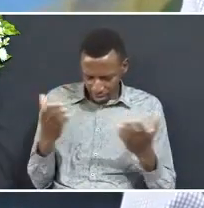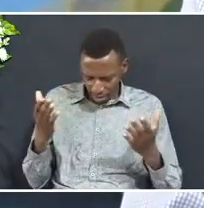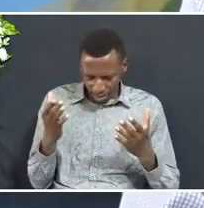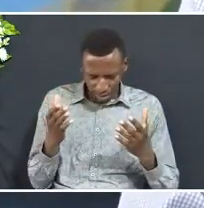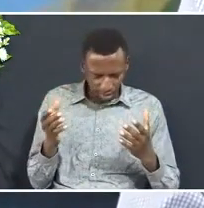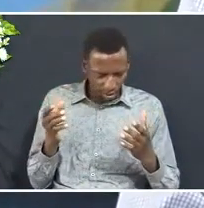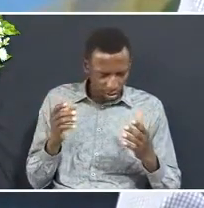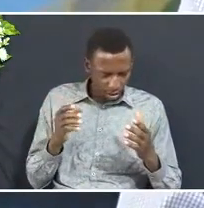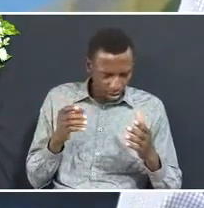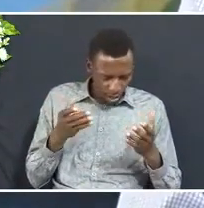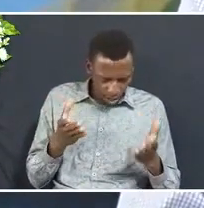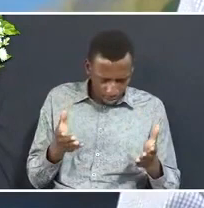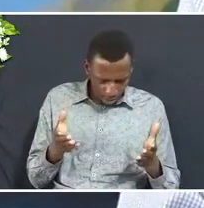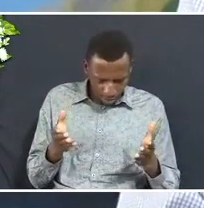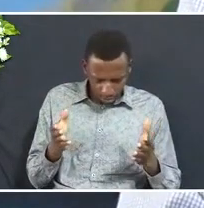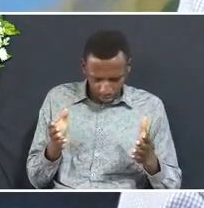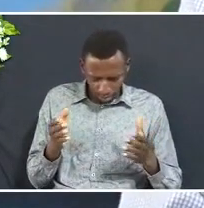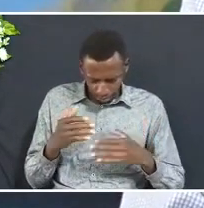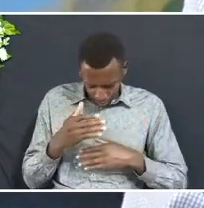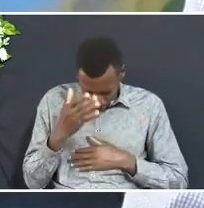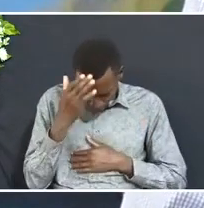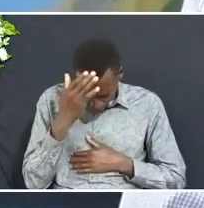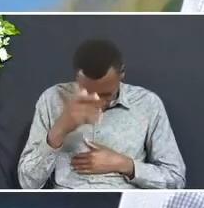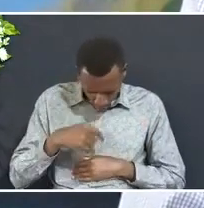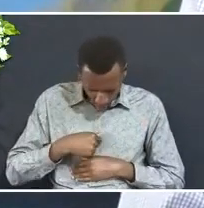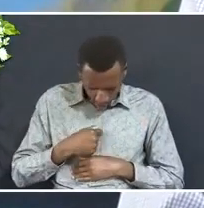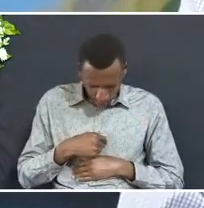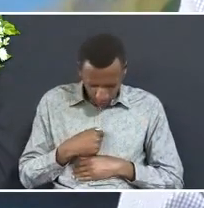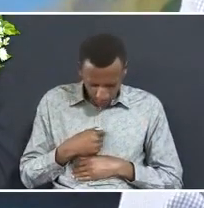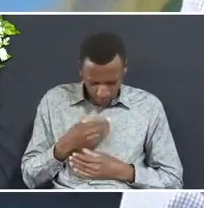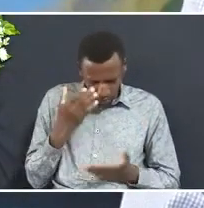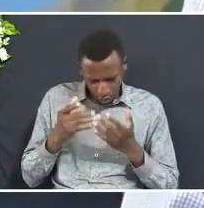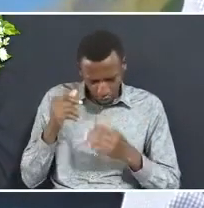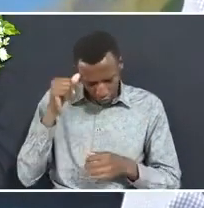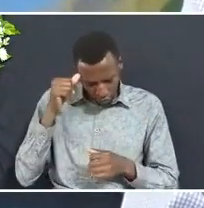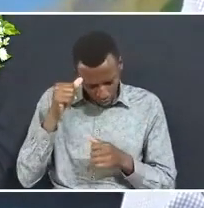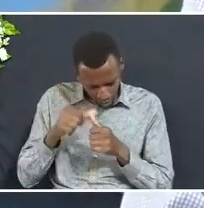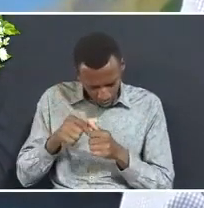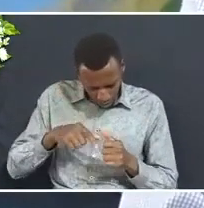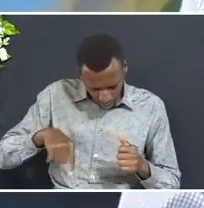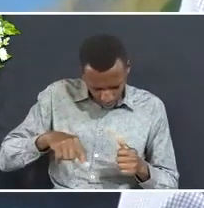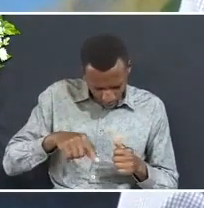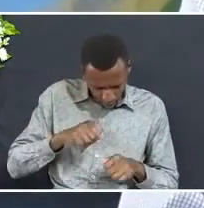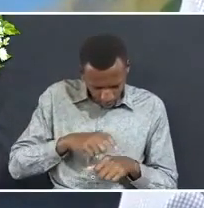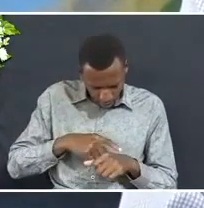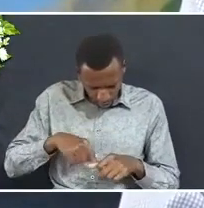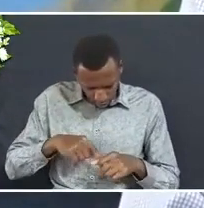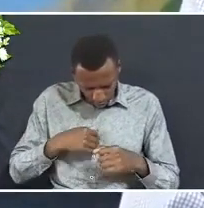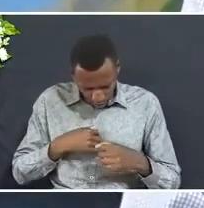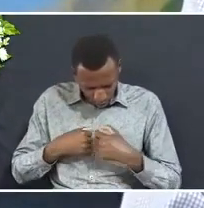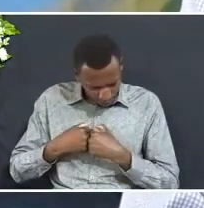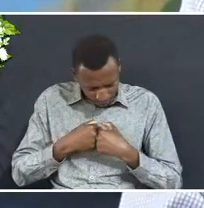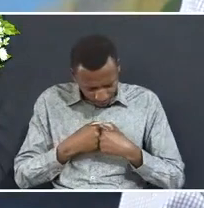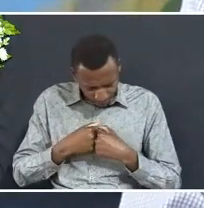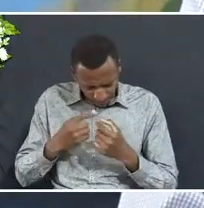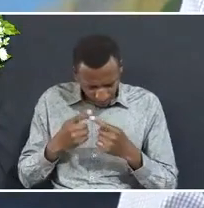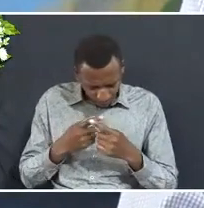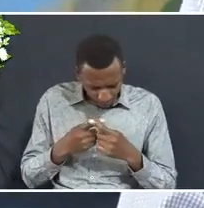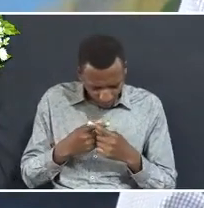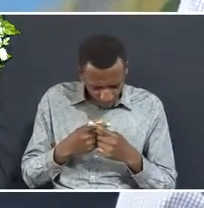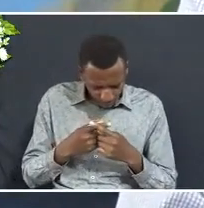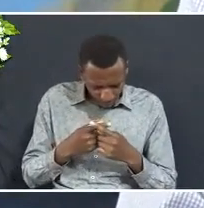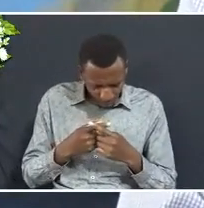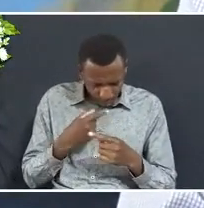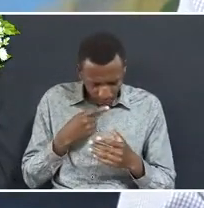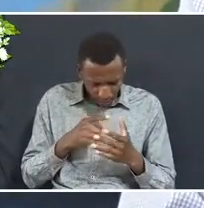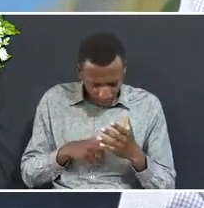Tunanyenyekea chini ya miguu yako baba ili uweze kutukumbuka Mwenyezi Mungu tunapopitia majaribu hayo, ukasema ya